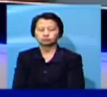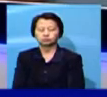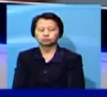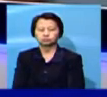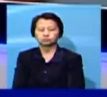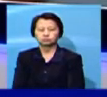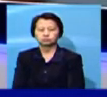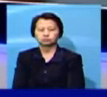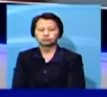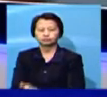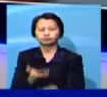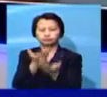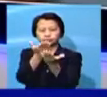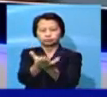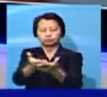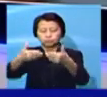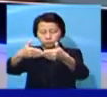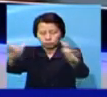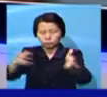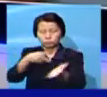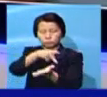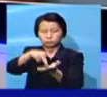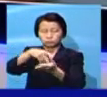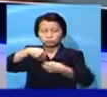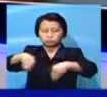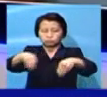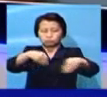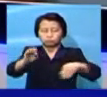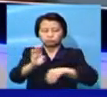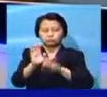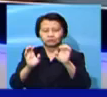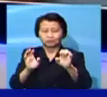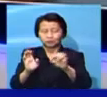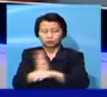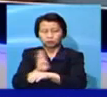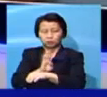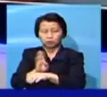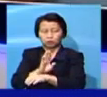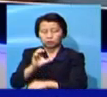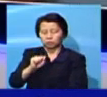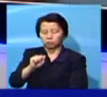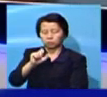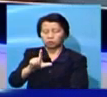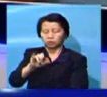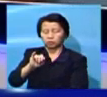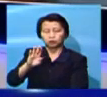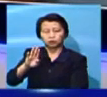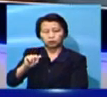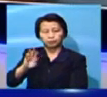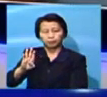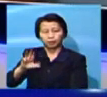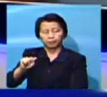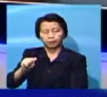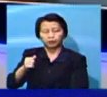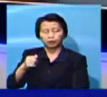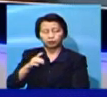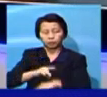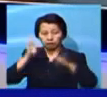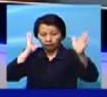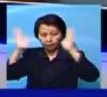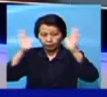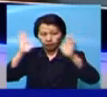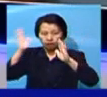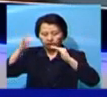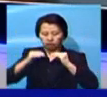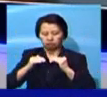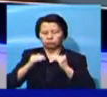berkualiti cadangan pembukaan hak penginaran Syarikat edagang terbesar China Alibaba group holding limited di Malaysia akan